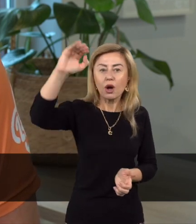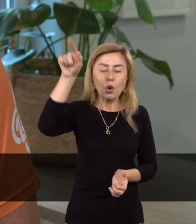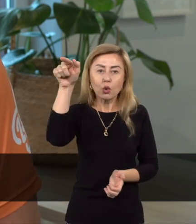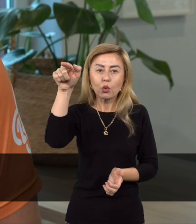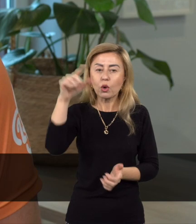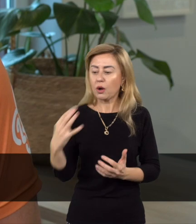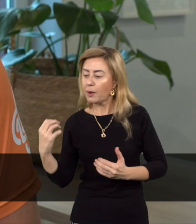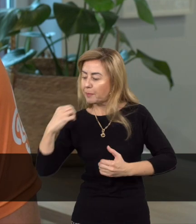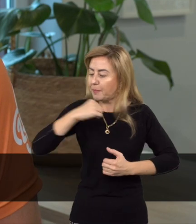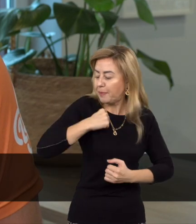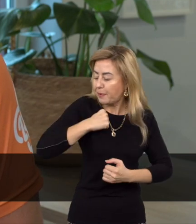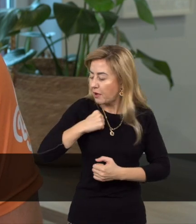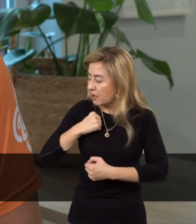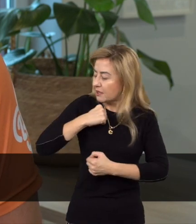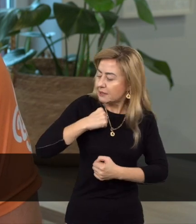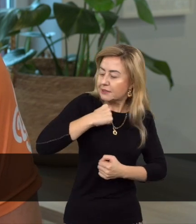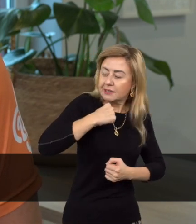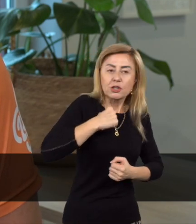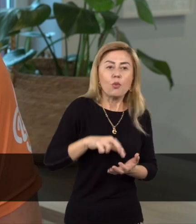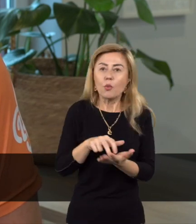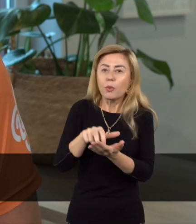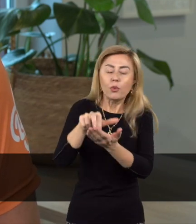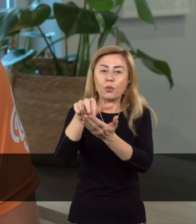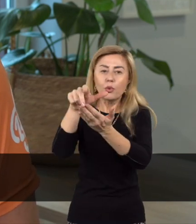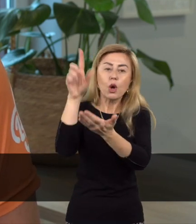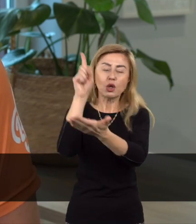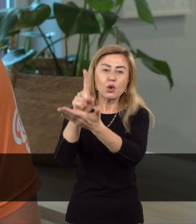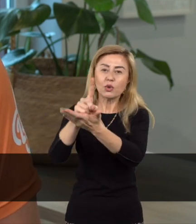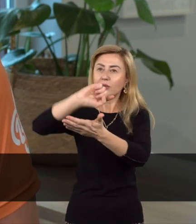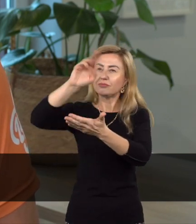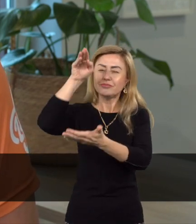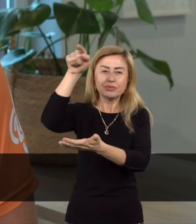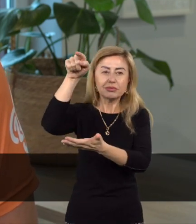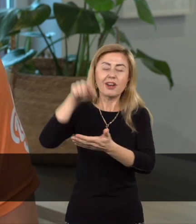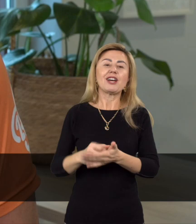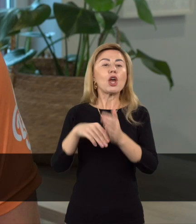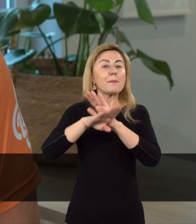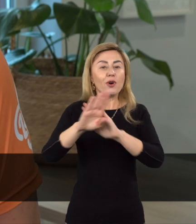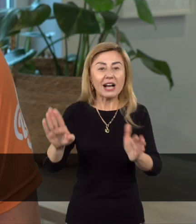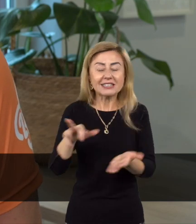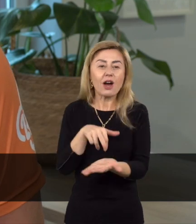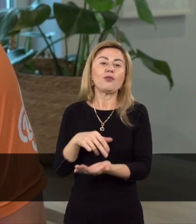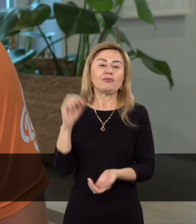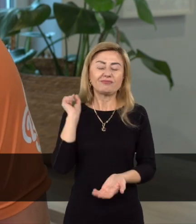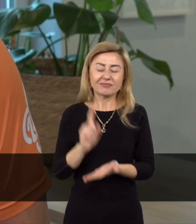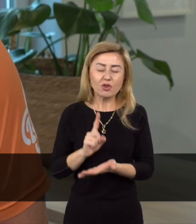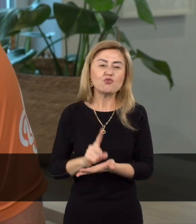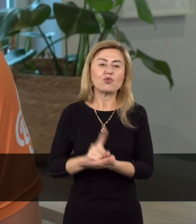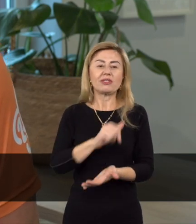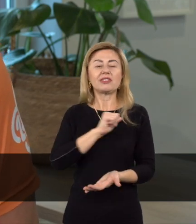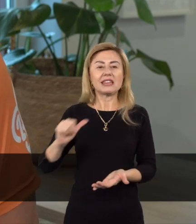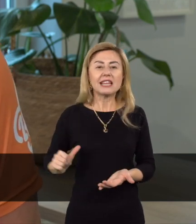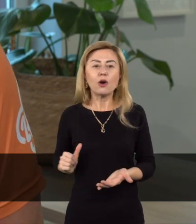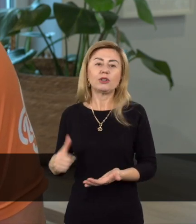i ze szczytu zszedł o własnych nogach, trzymany pod ręce z nami. To było ogromne wyzwanie dla niego, ale pokazało mu też, że trzeba walczyć po to,